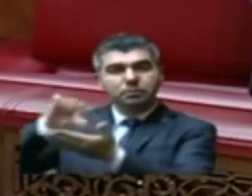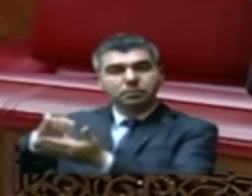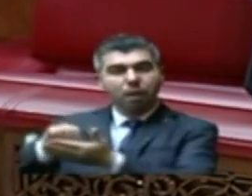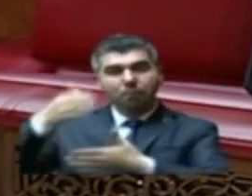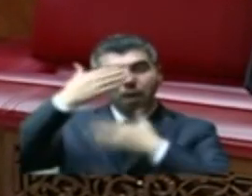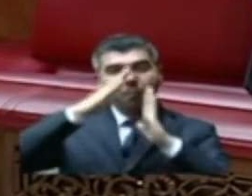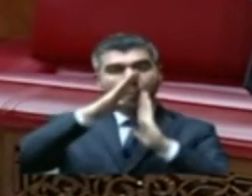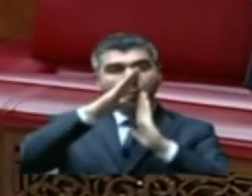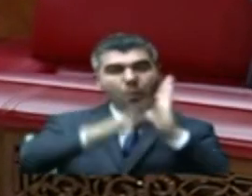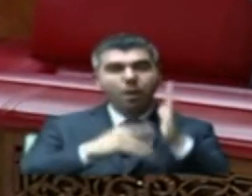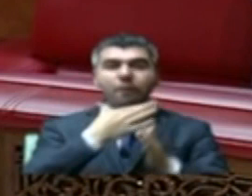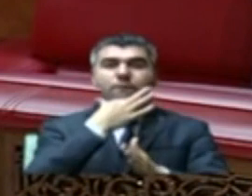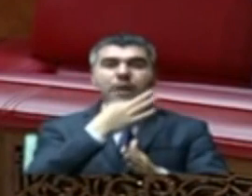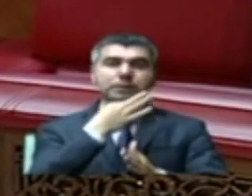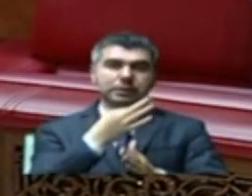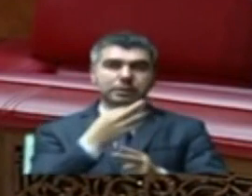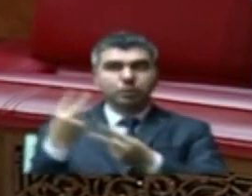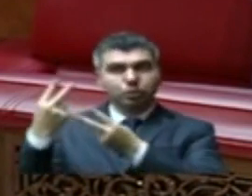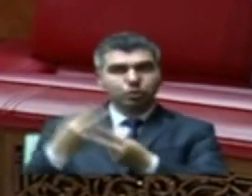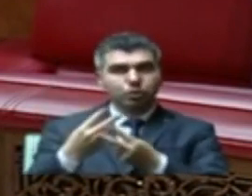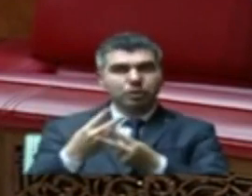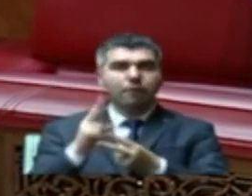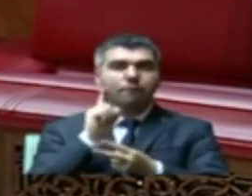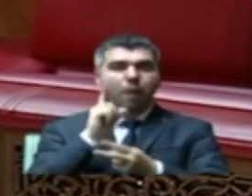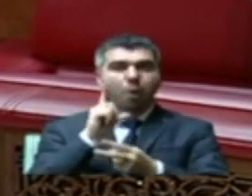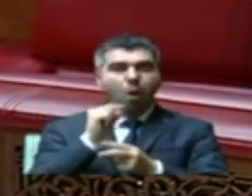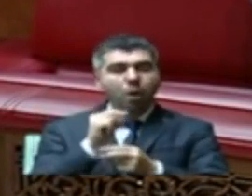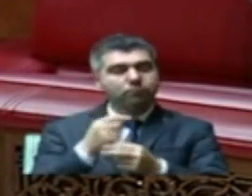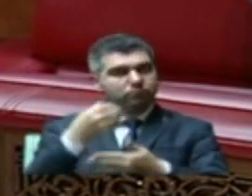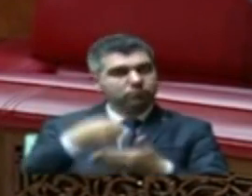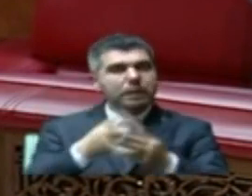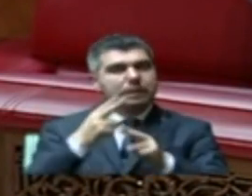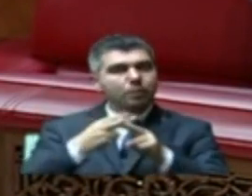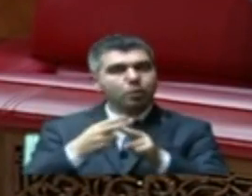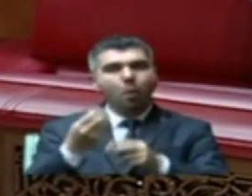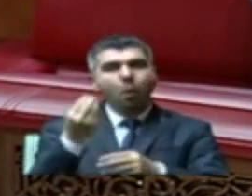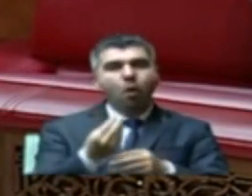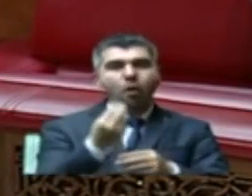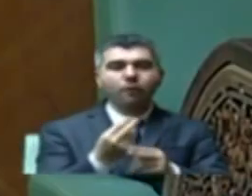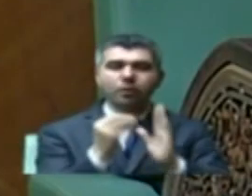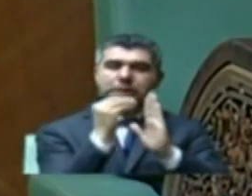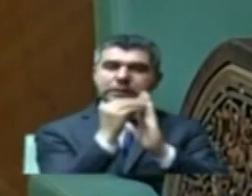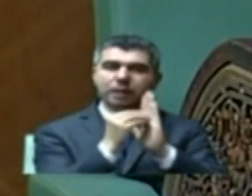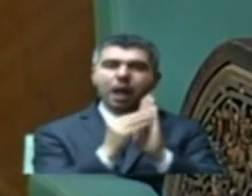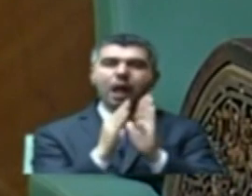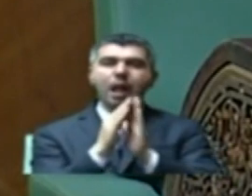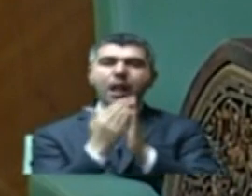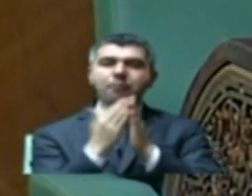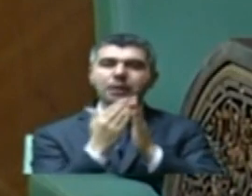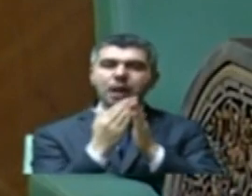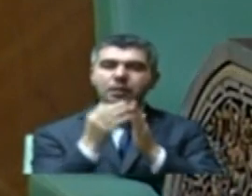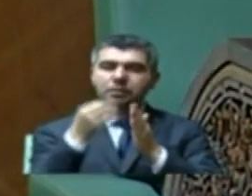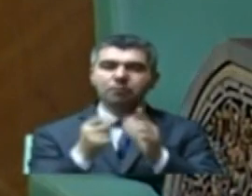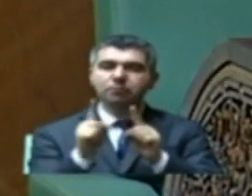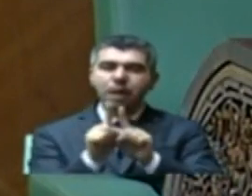أجل تسهيل وتيسير الإجراءات وتبسيطها، والحرص على اختصار الزمن القضائي